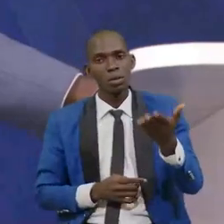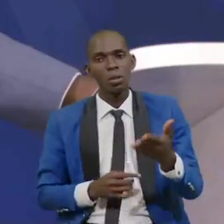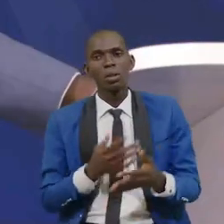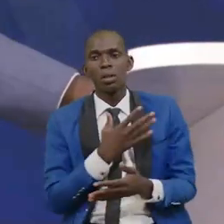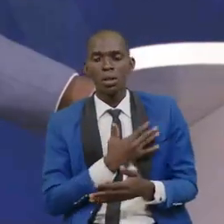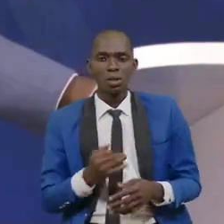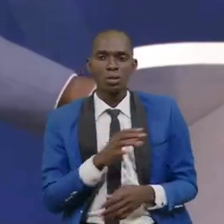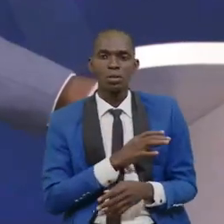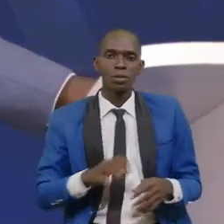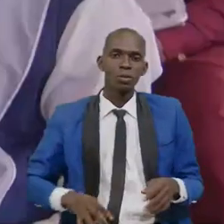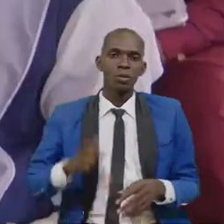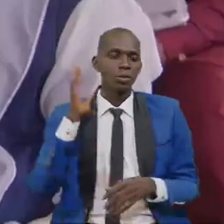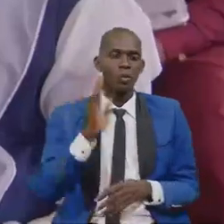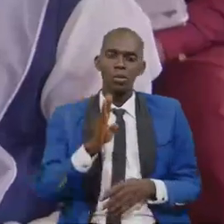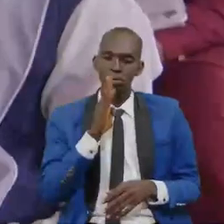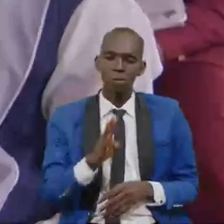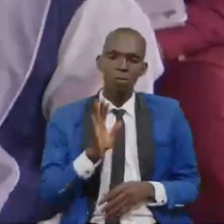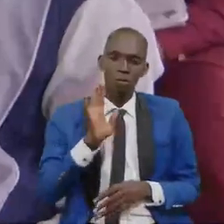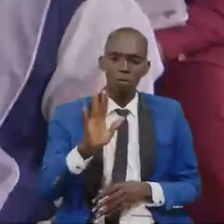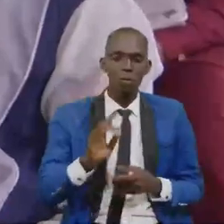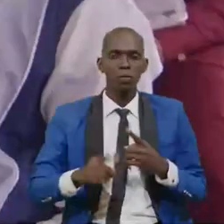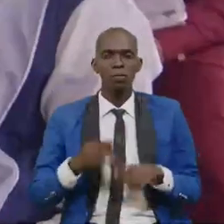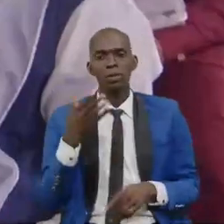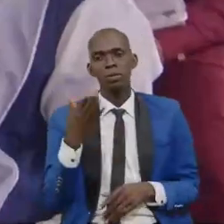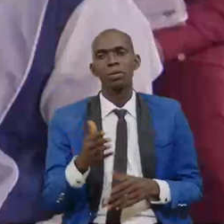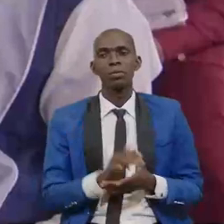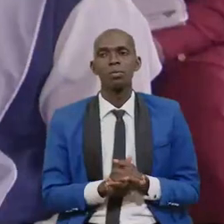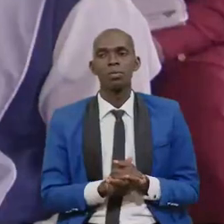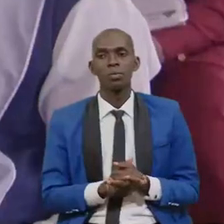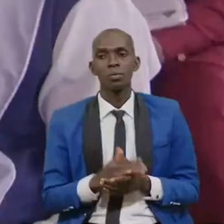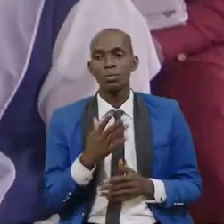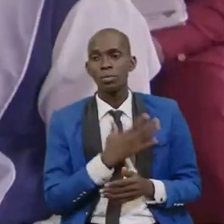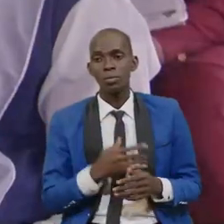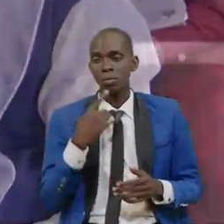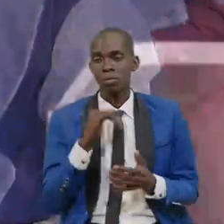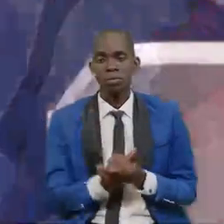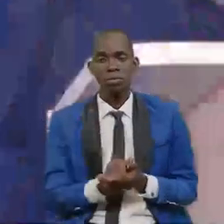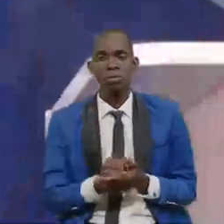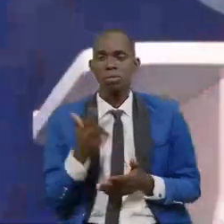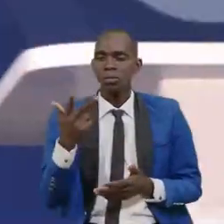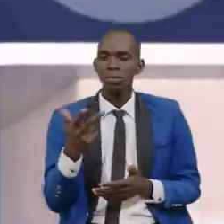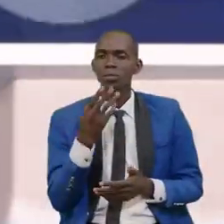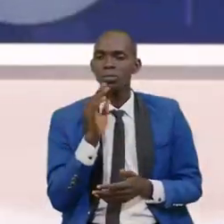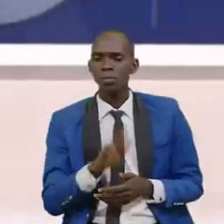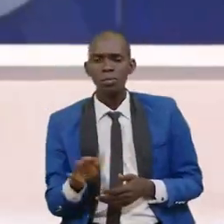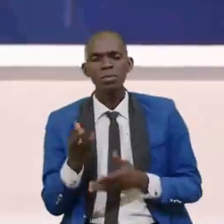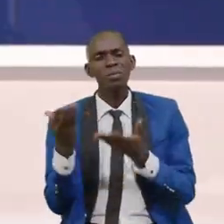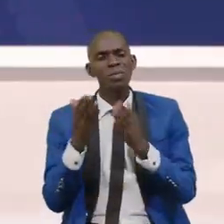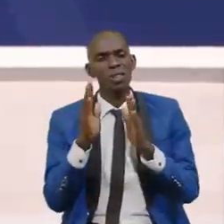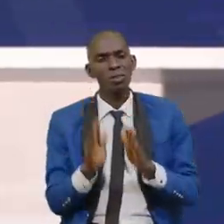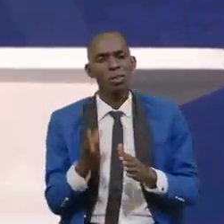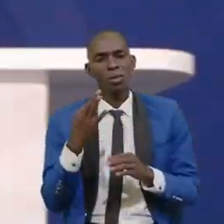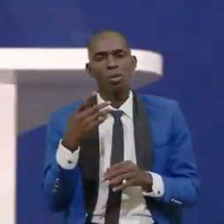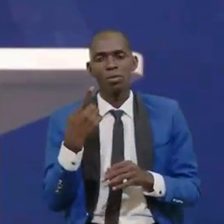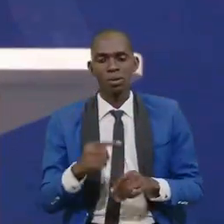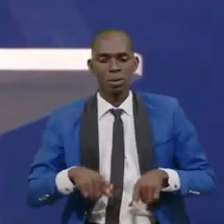Et Christ sera ton compagnon. Et il dit, Shadrach, Meshach et Abednego, serviteur du